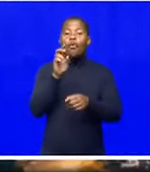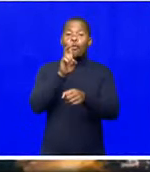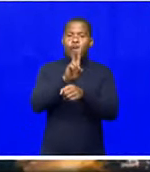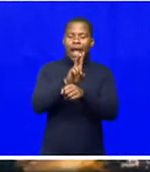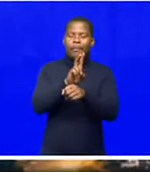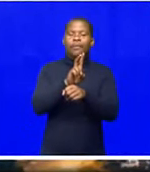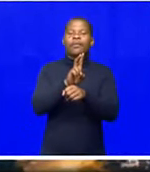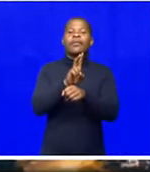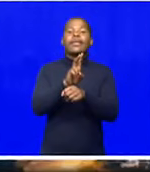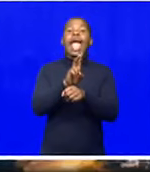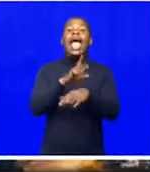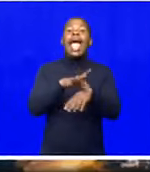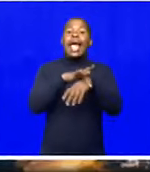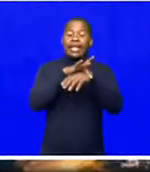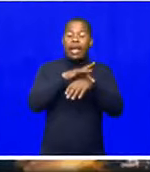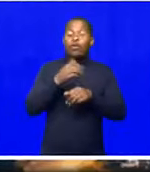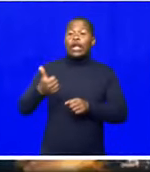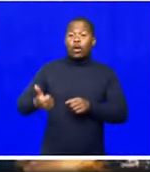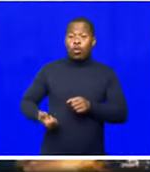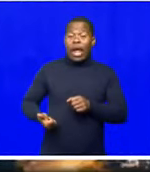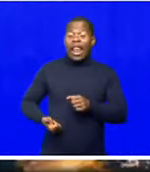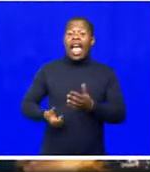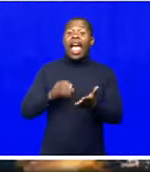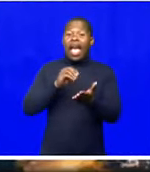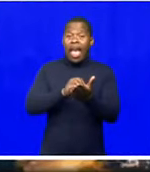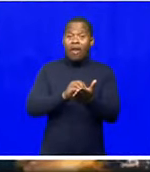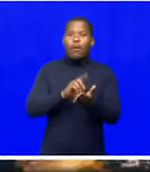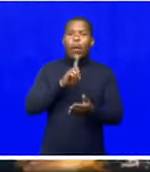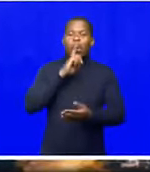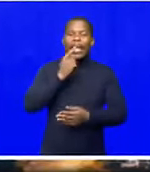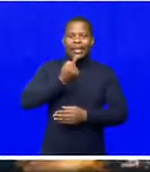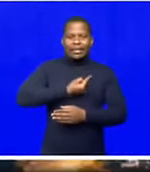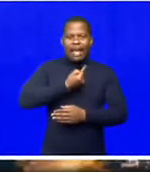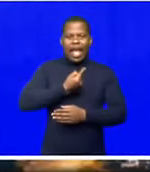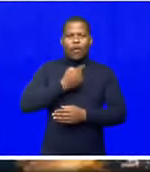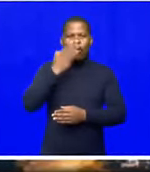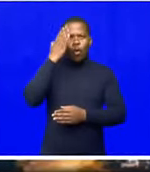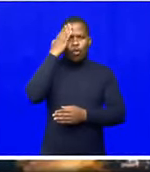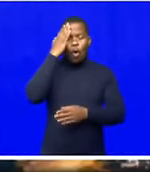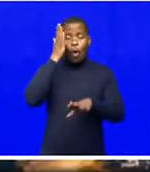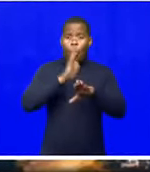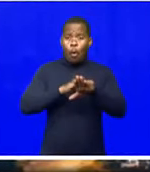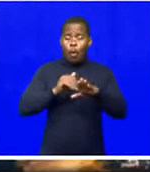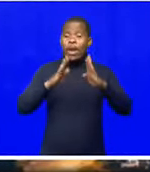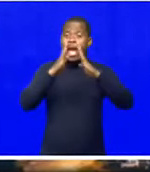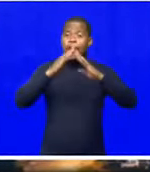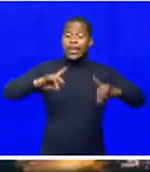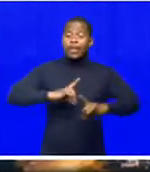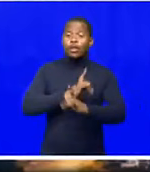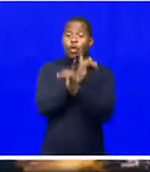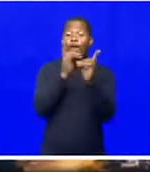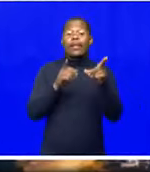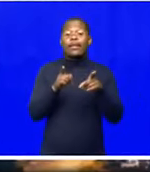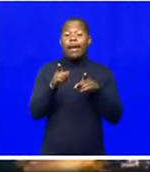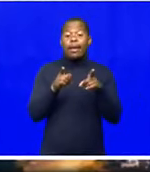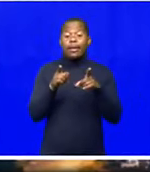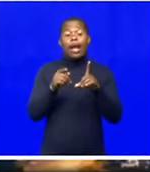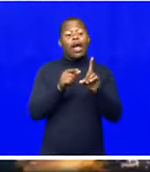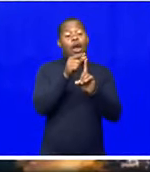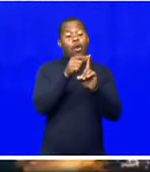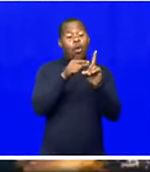labaphila nesifo sashukela abathi ukuthi banalesifo. Loku kuvetwe ngumcondzisi wetempilo etiko letempilo uDokotela Vusi